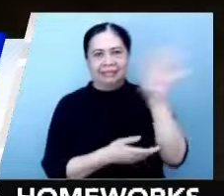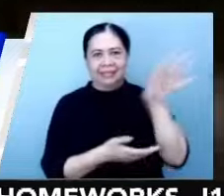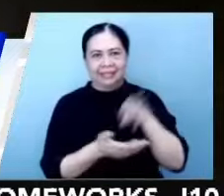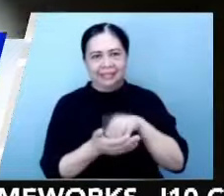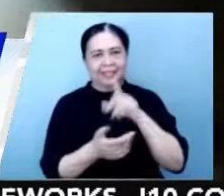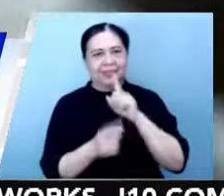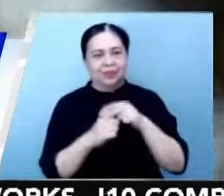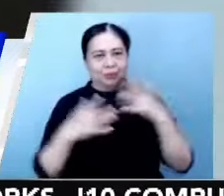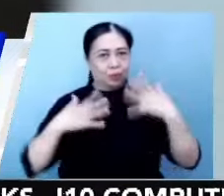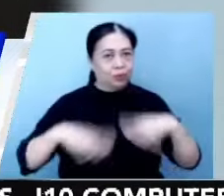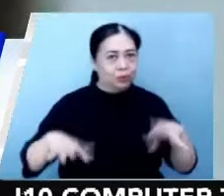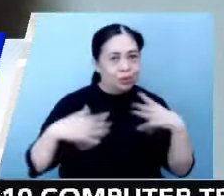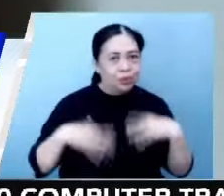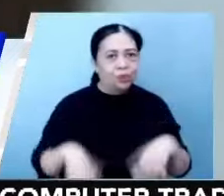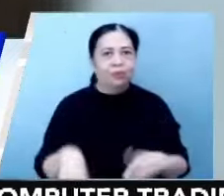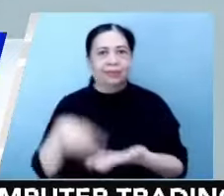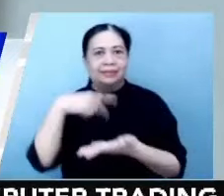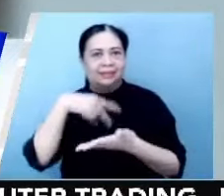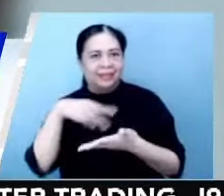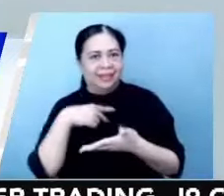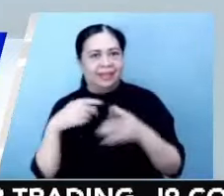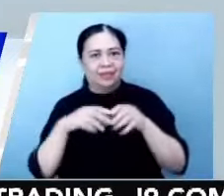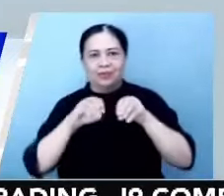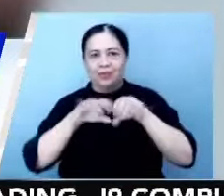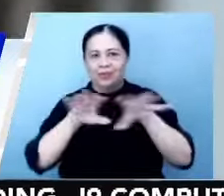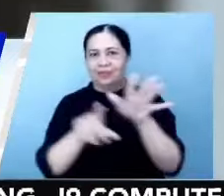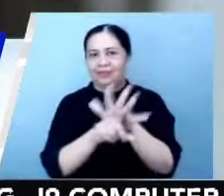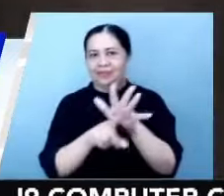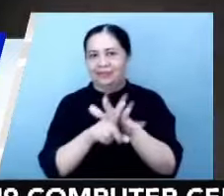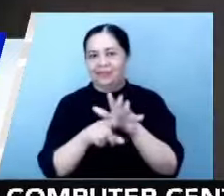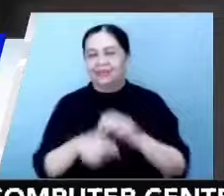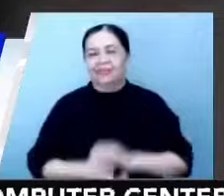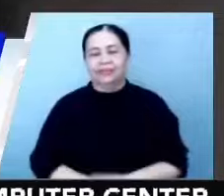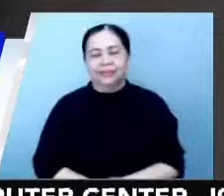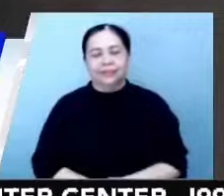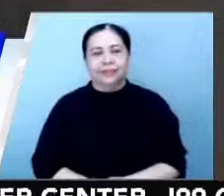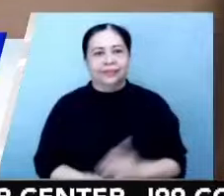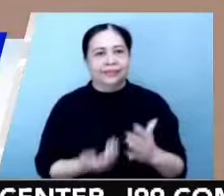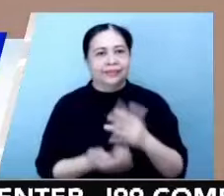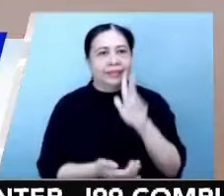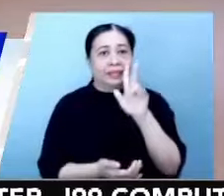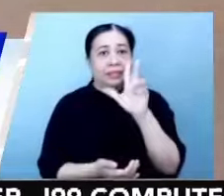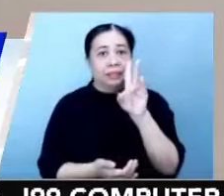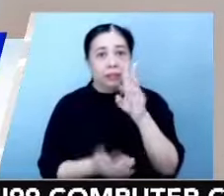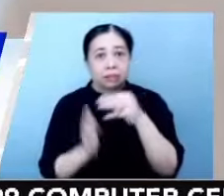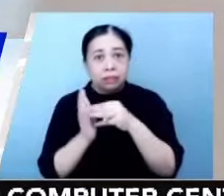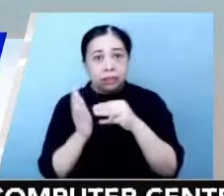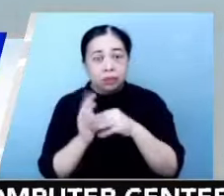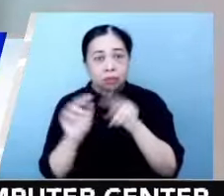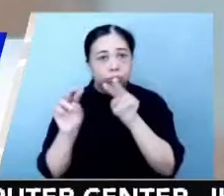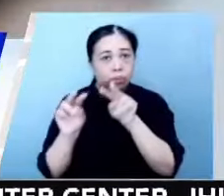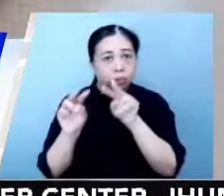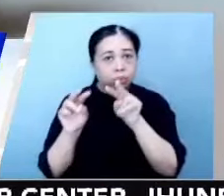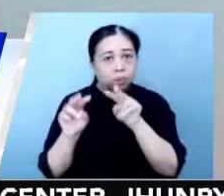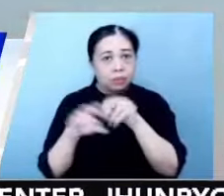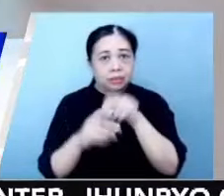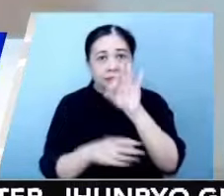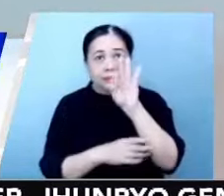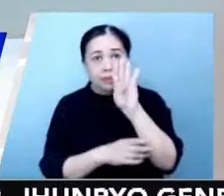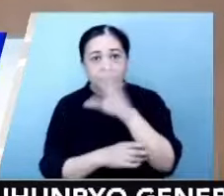to dance moves, kaya trending ang entry. Halos 37 million na nga ang views niyan sa Facebook at